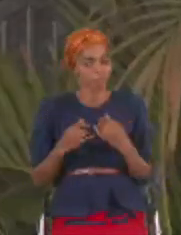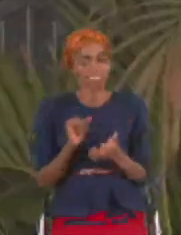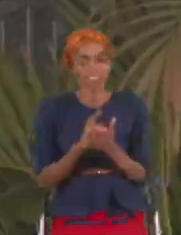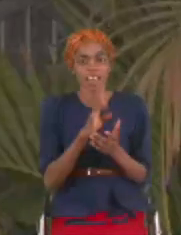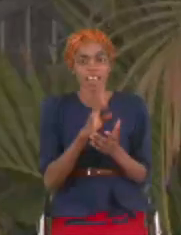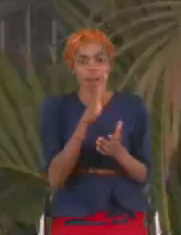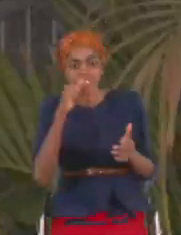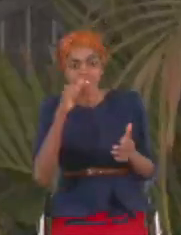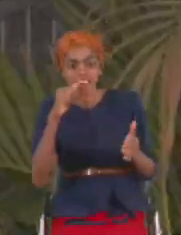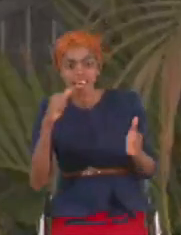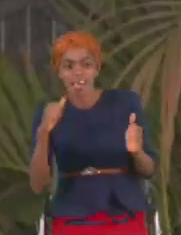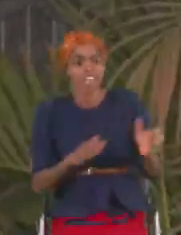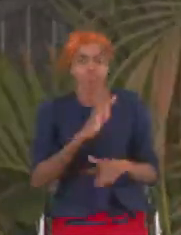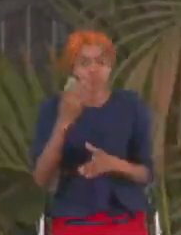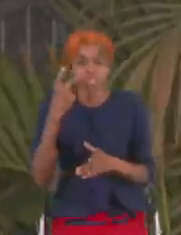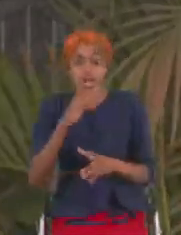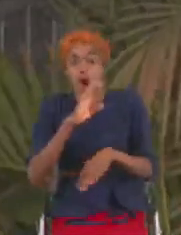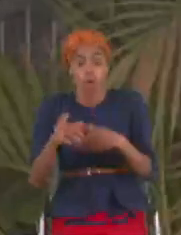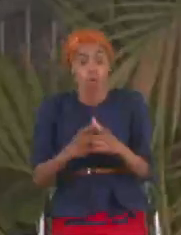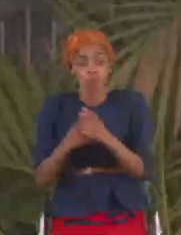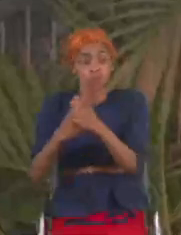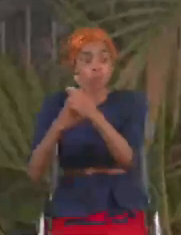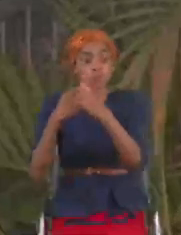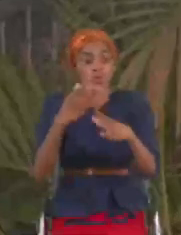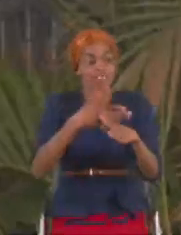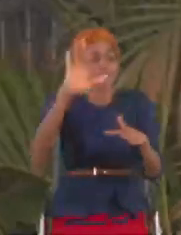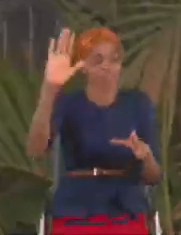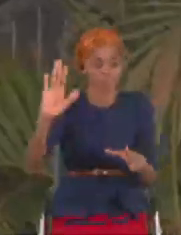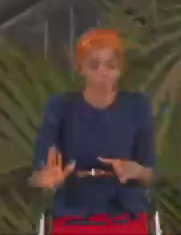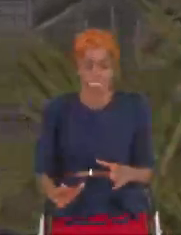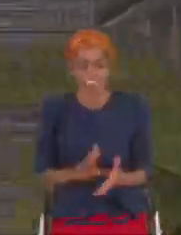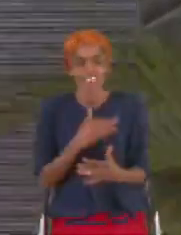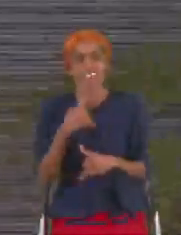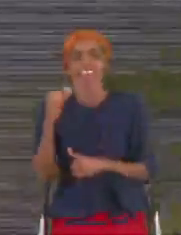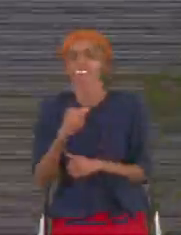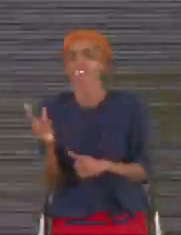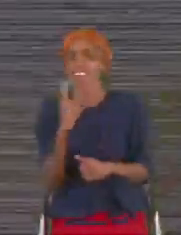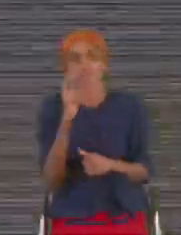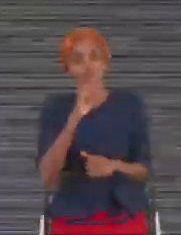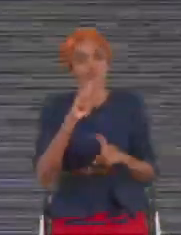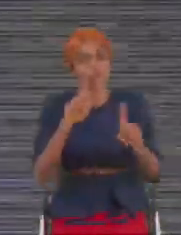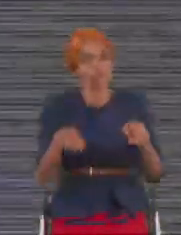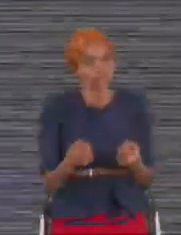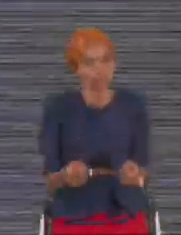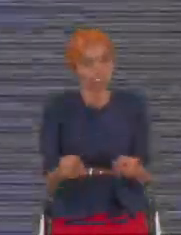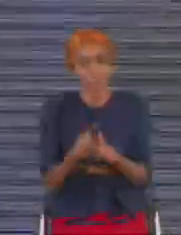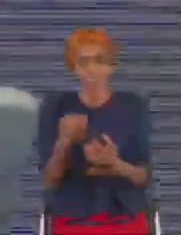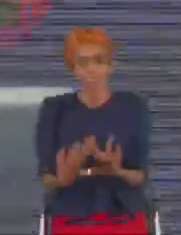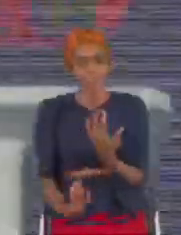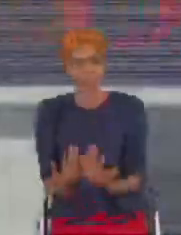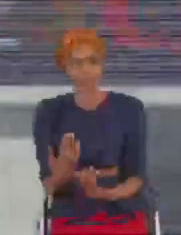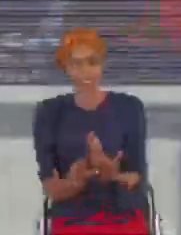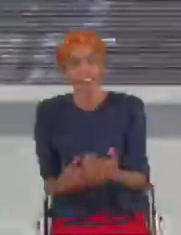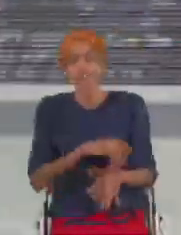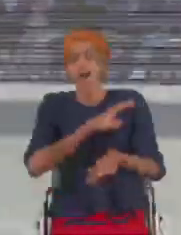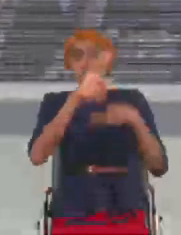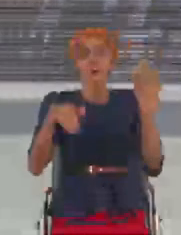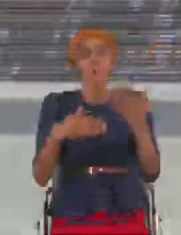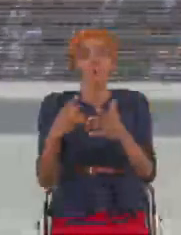des champs qui se cachaient dedans foulée voyant tant de filles est pas tout de suite comme flamme de feu